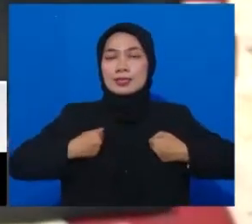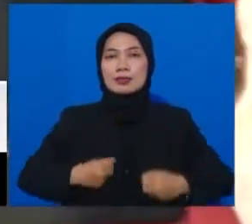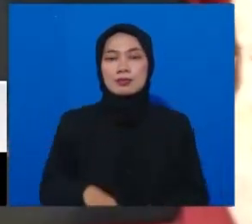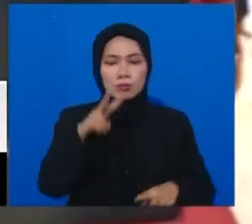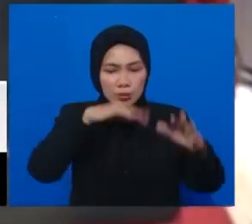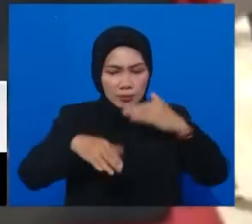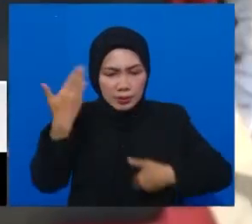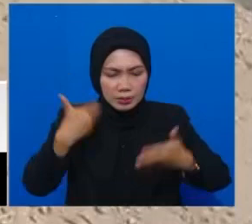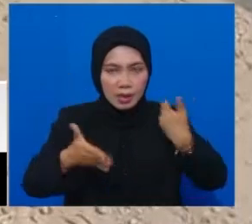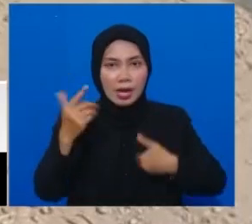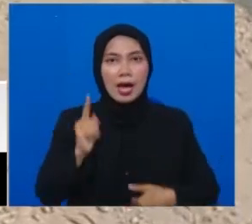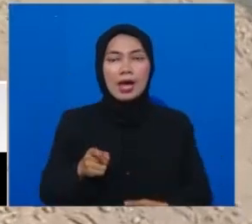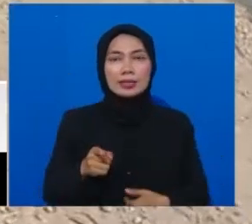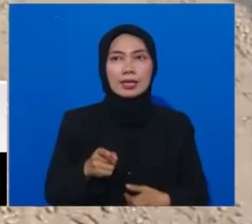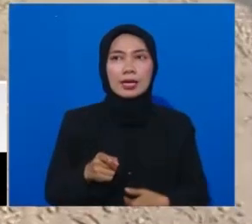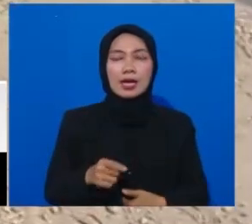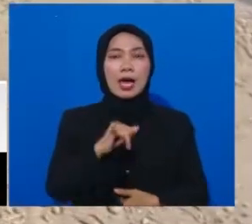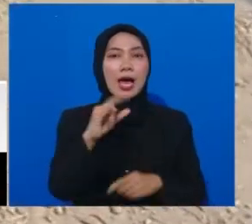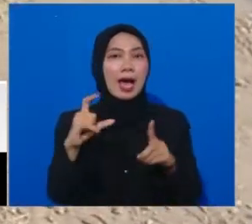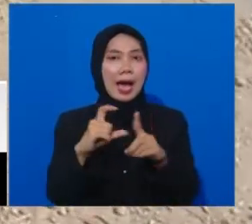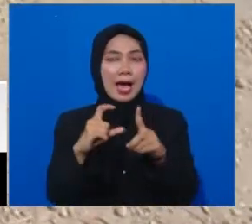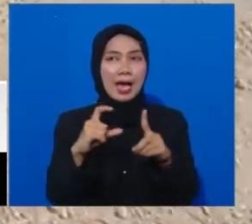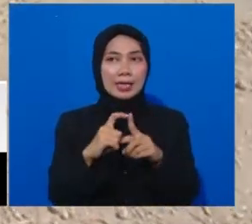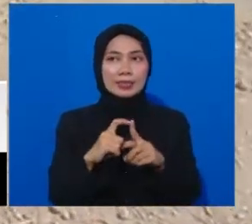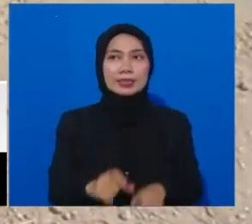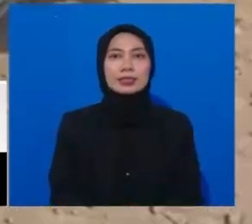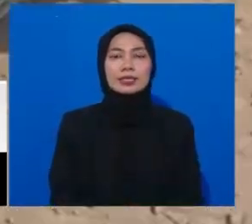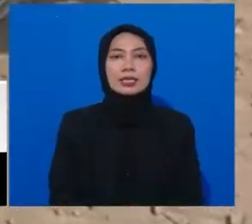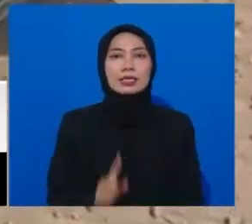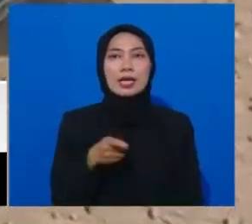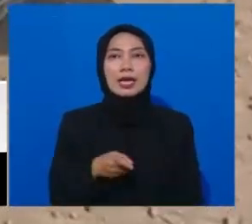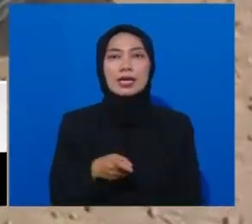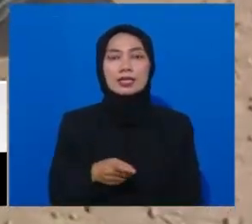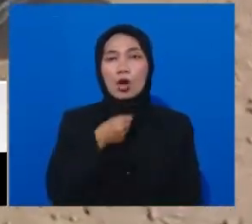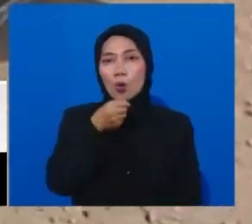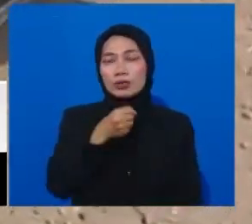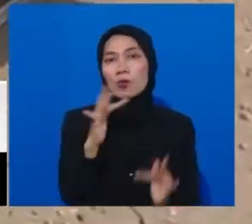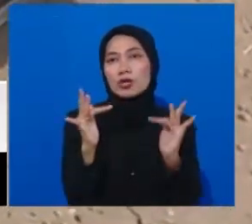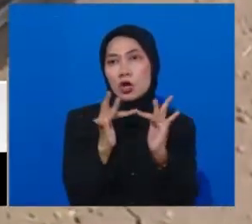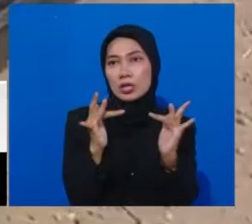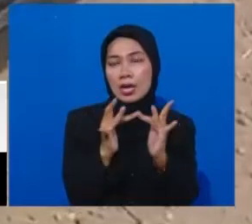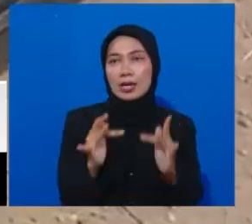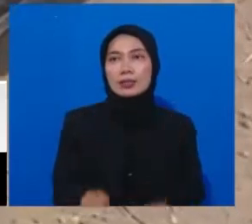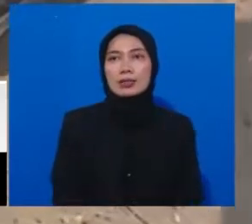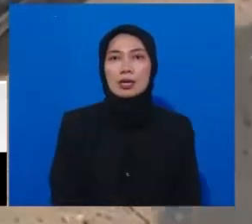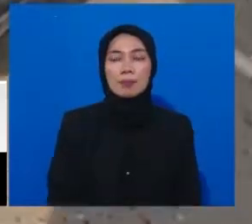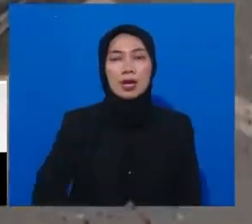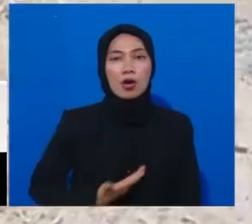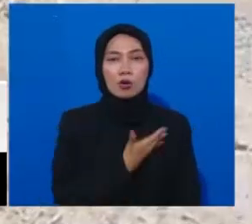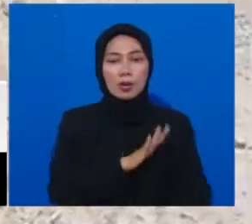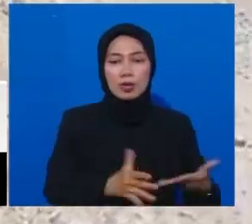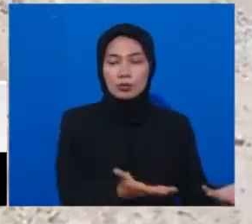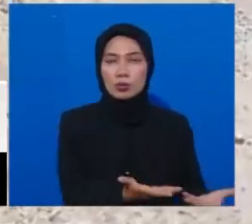warga, ditemukan ID card perusahaan media online Liputan 9. Korban dievakuasi ke Rumah Sakit Bayangkara, Pusdik